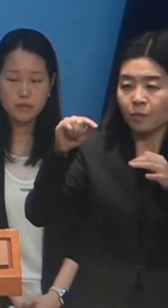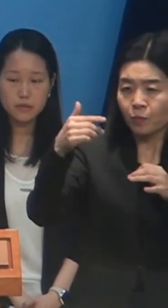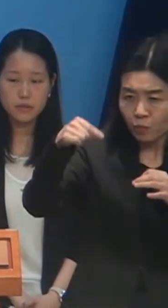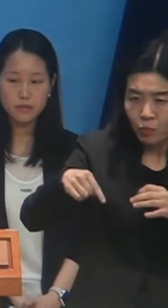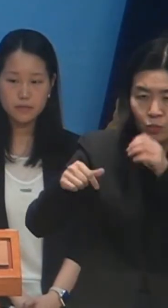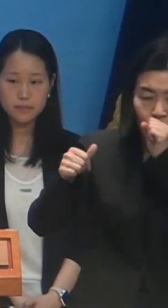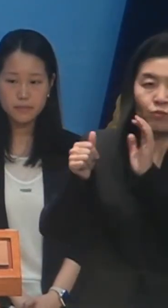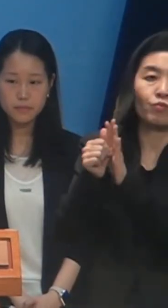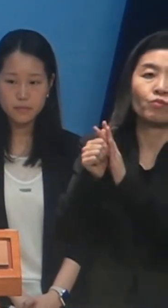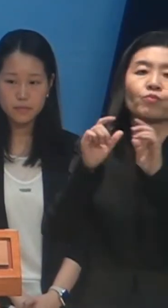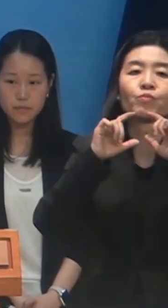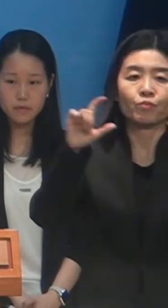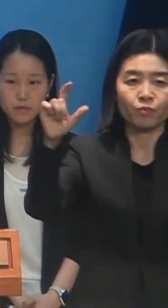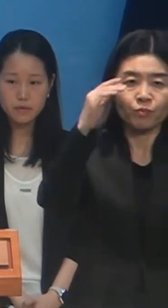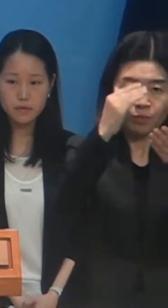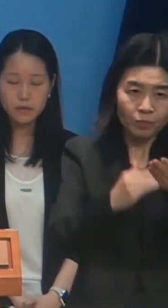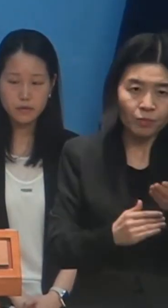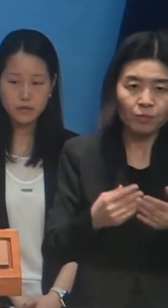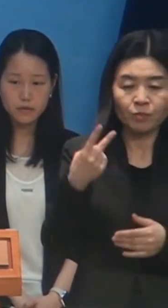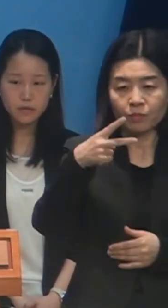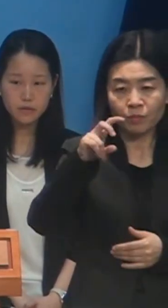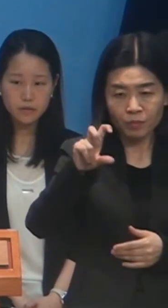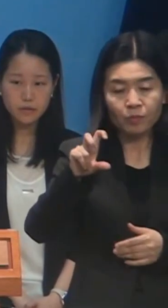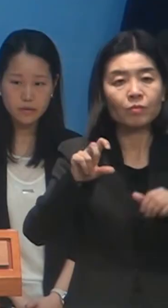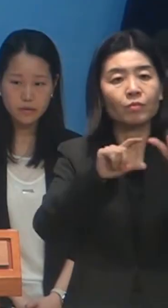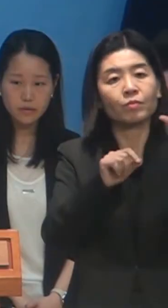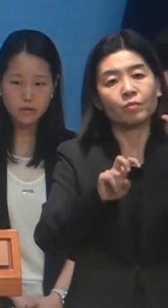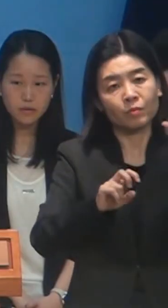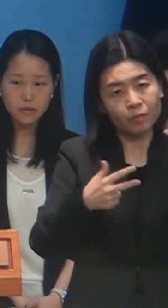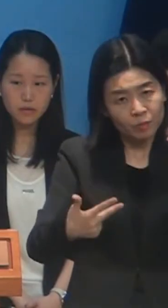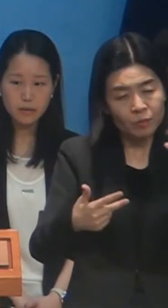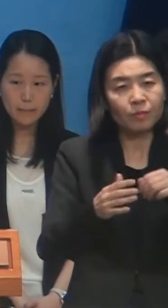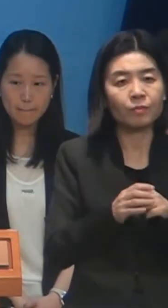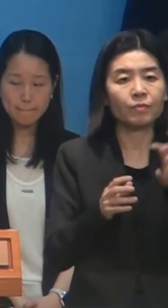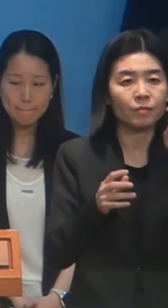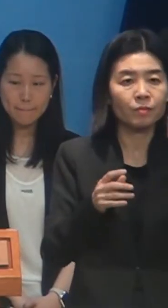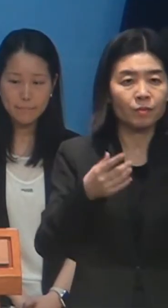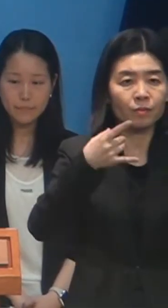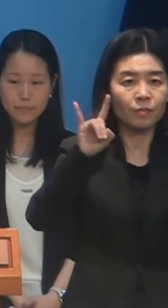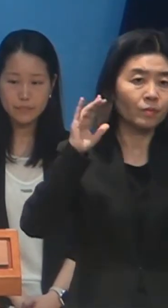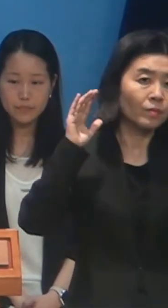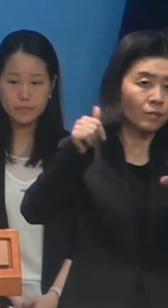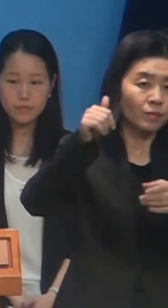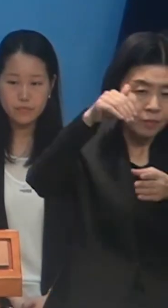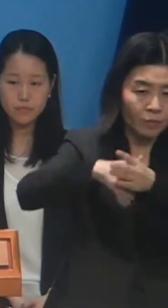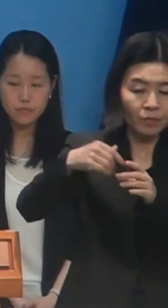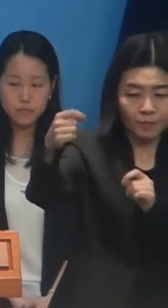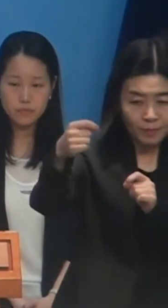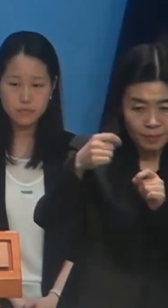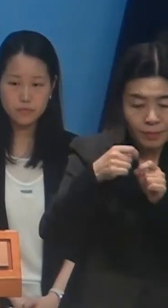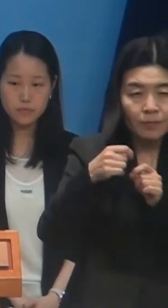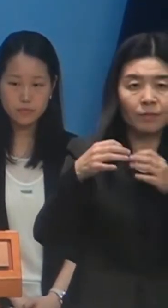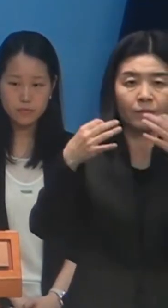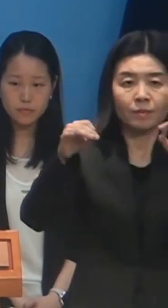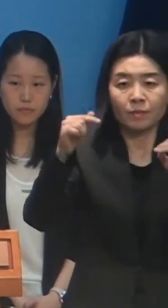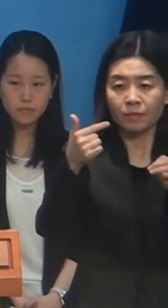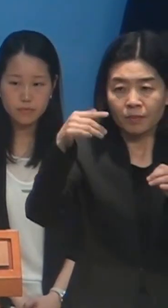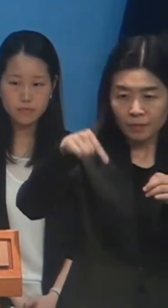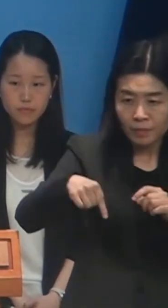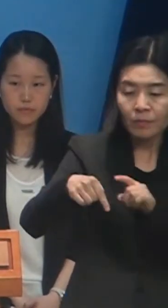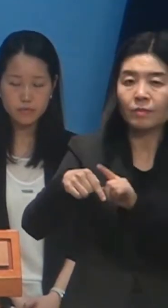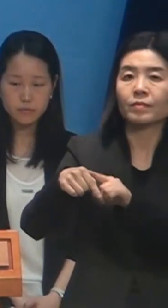성명서. 2025년 5월 27일 우리는 제21대 대통령 선거를 앞두고 김문수 후보에